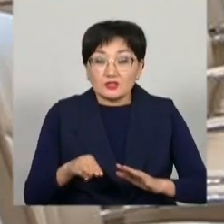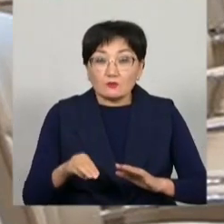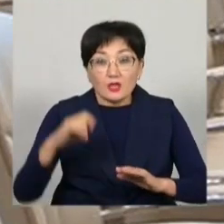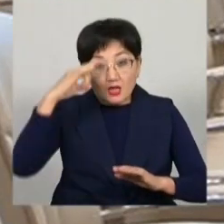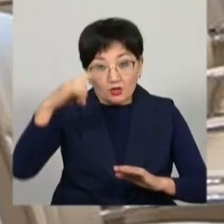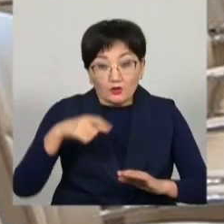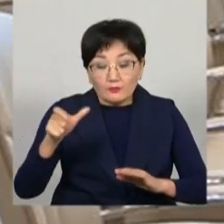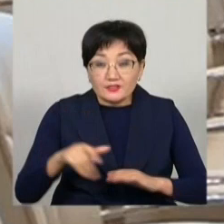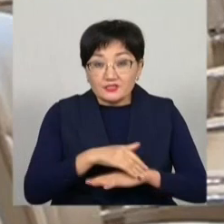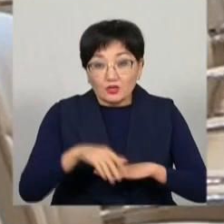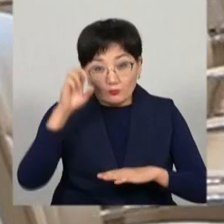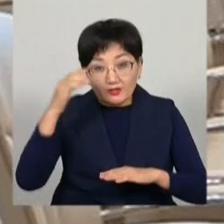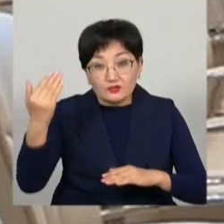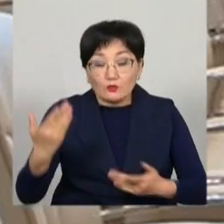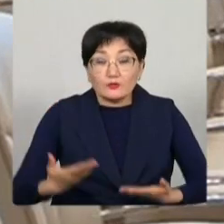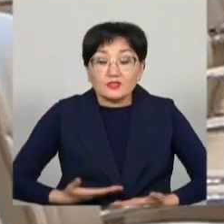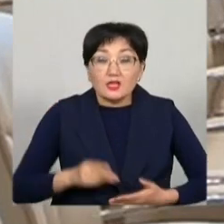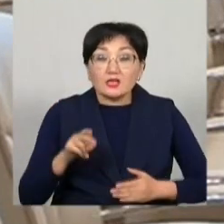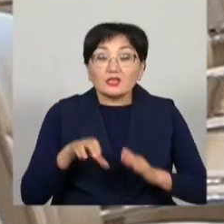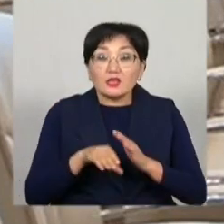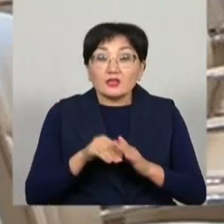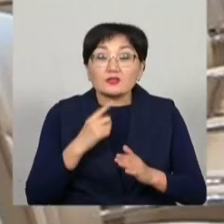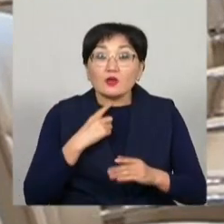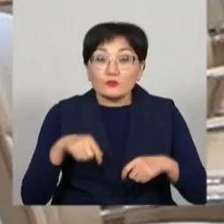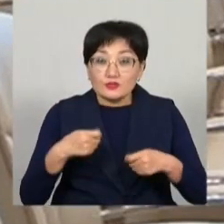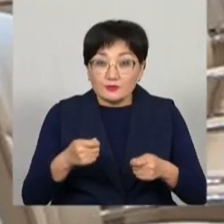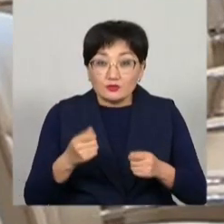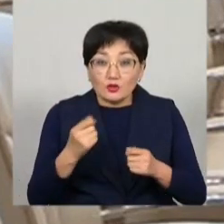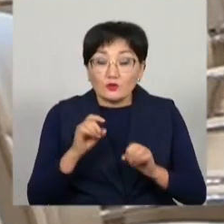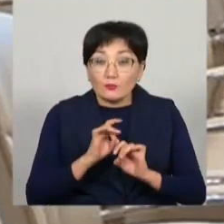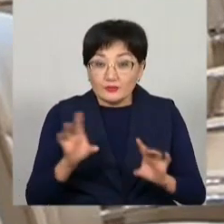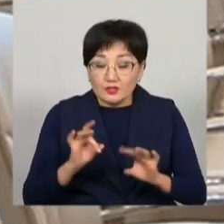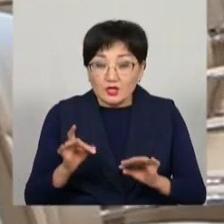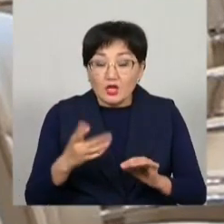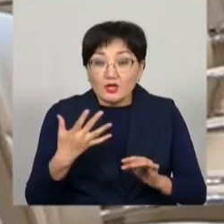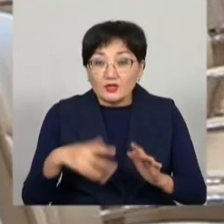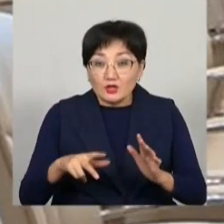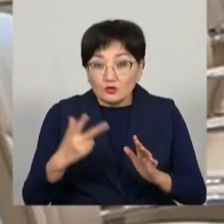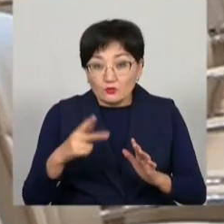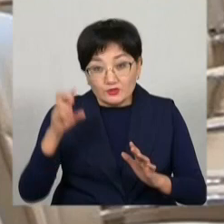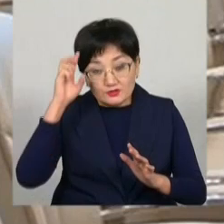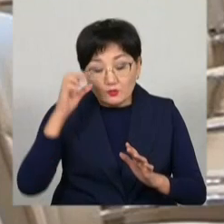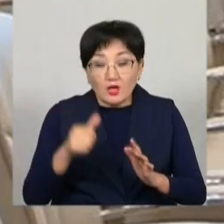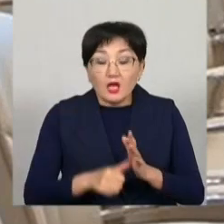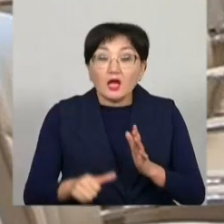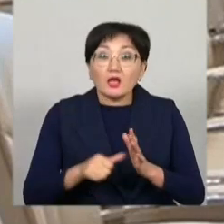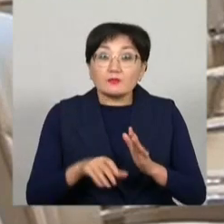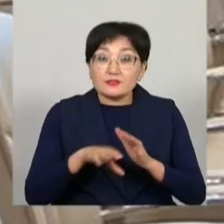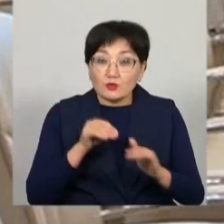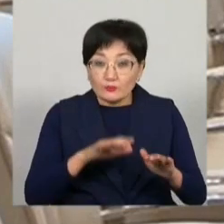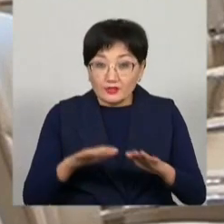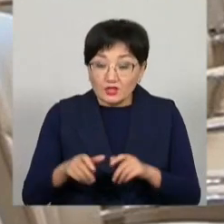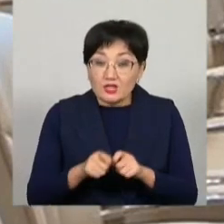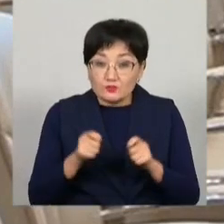отандастарымыздың, шетелдегі отандастарымыздың қалай дауыс бергені туралы баяндады. Оның сөзінше 53 жерде 66 сайлау учаскесі